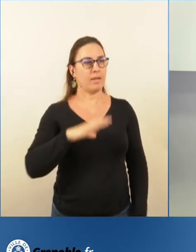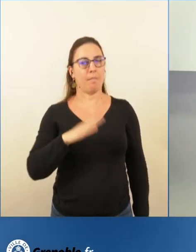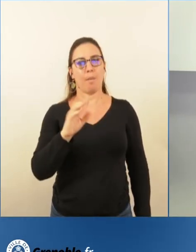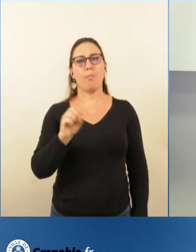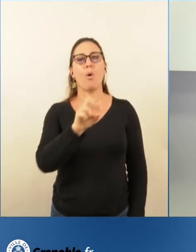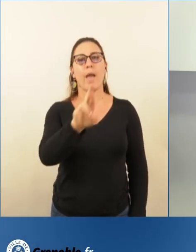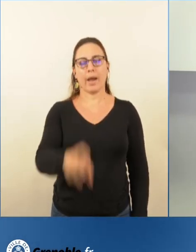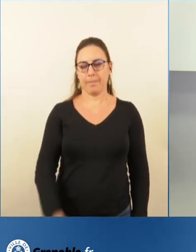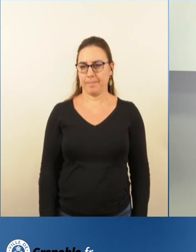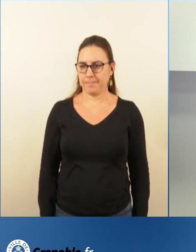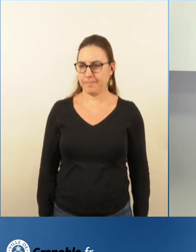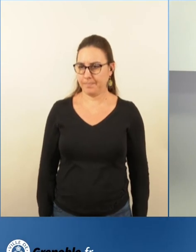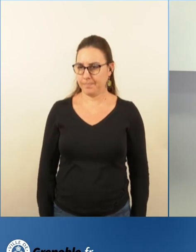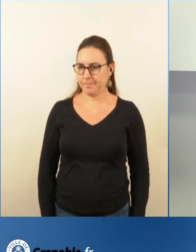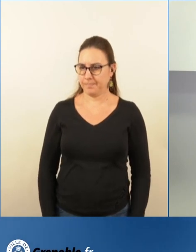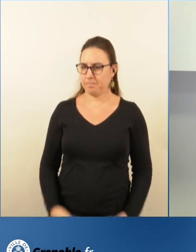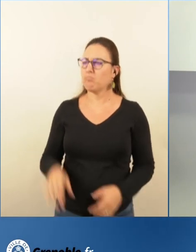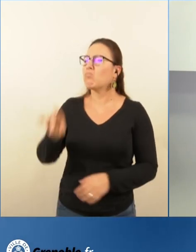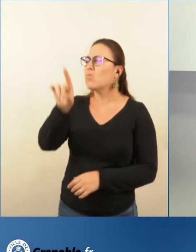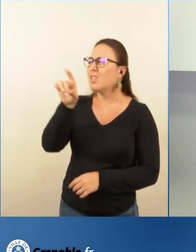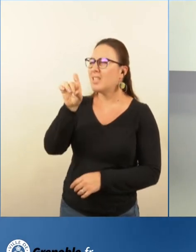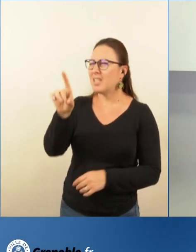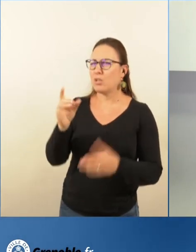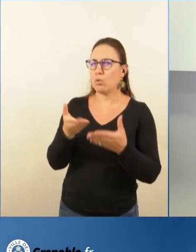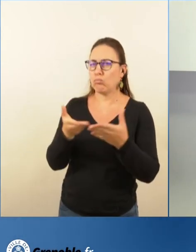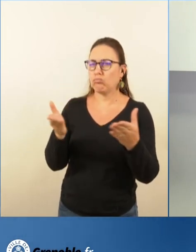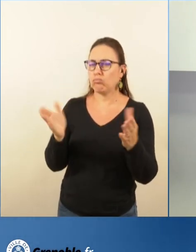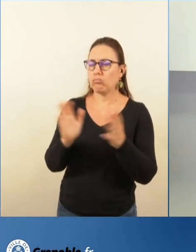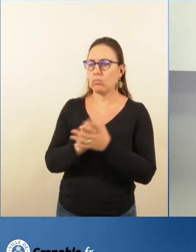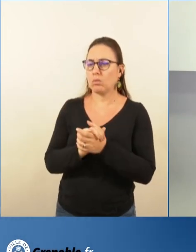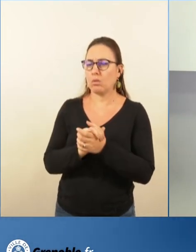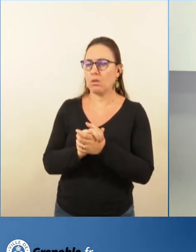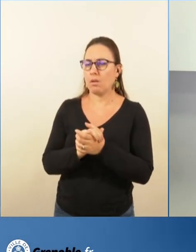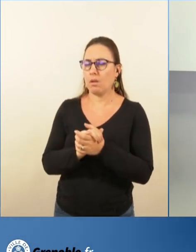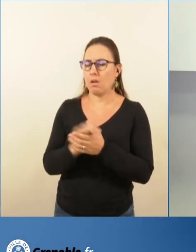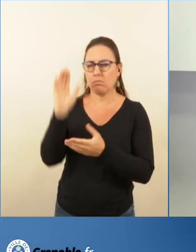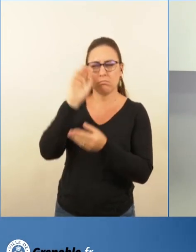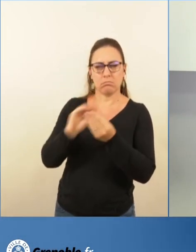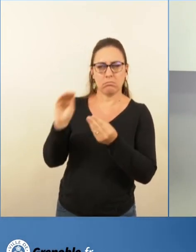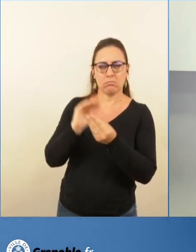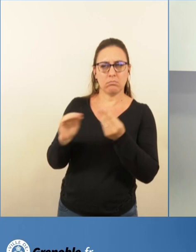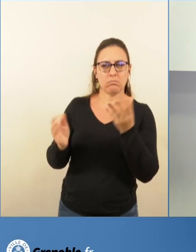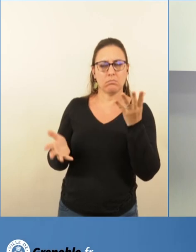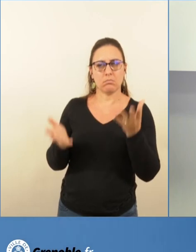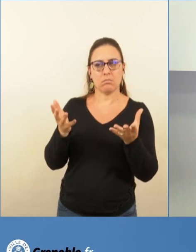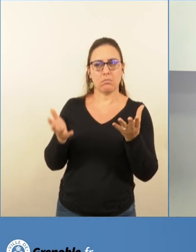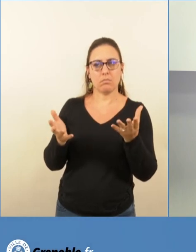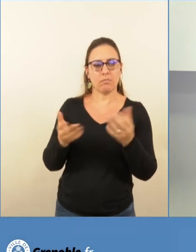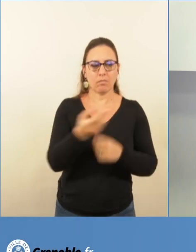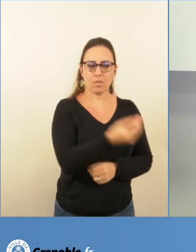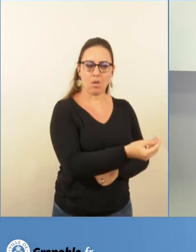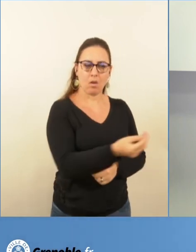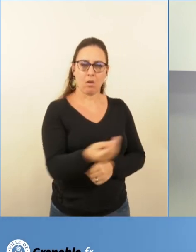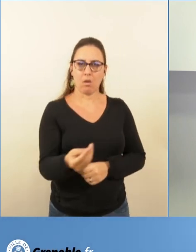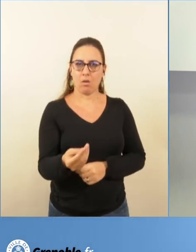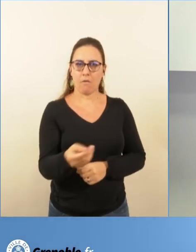moi j'ai juste une question je voulais comprendre pourquoi les les enfants qui